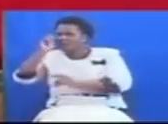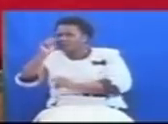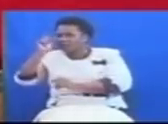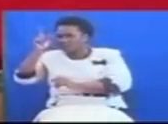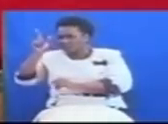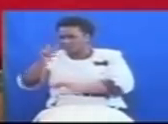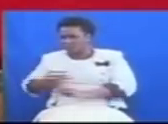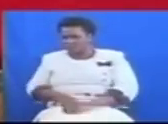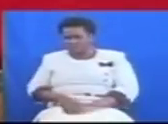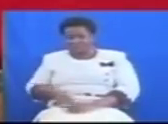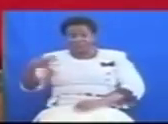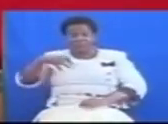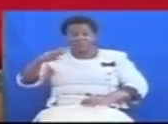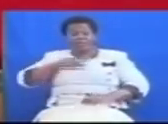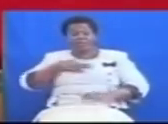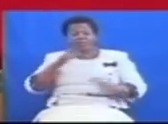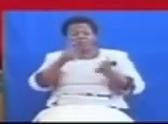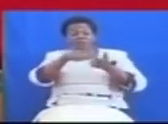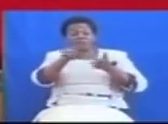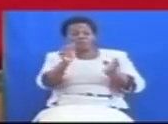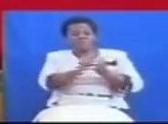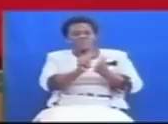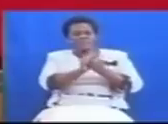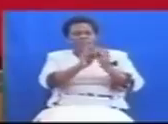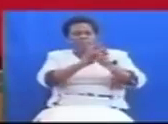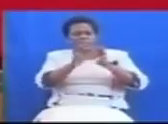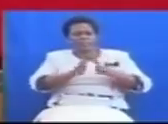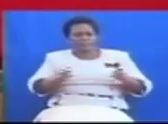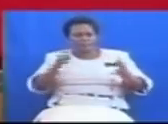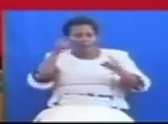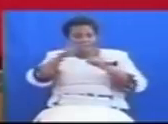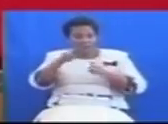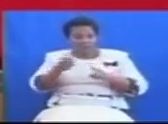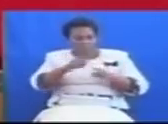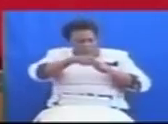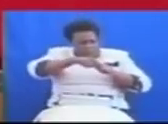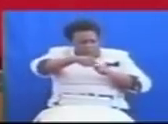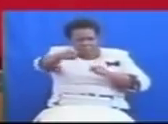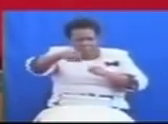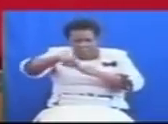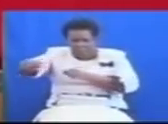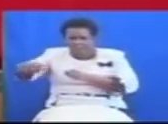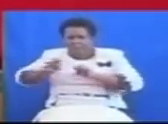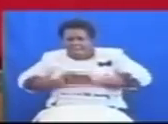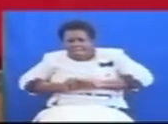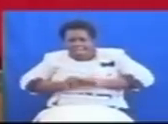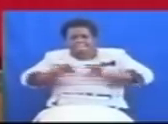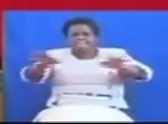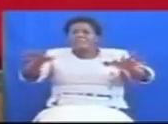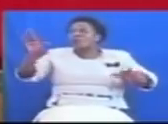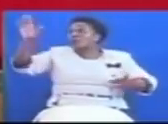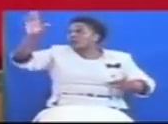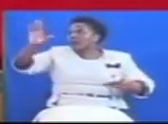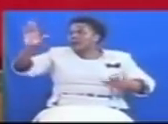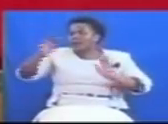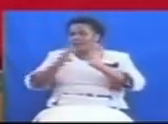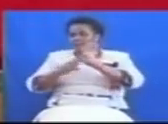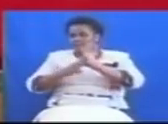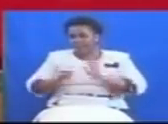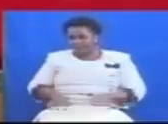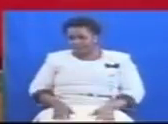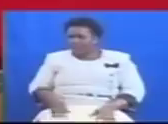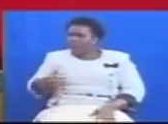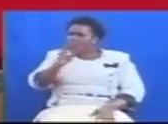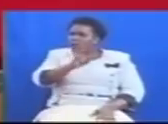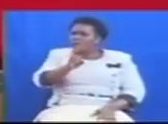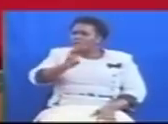hiyo, wizara imenunua vifaa vya kisasa vya upimaji ambavyo vimesambazwa katika kanda zote 8 na vinatumiwa na halmashauri